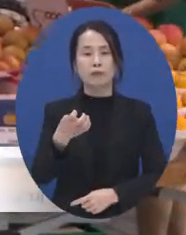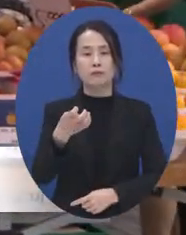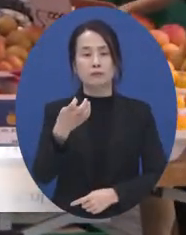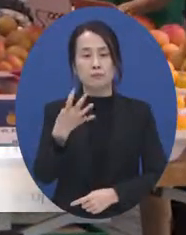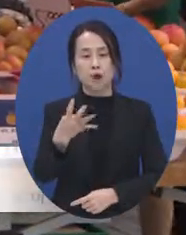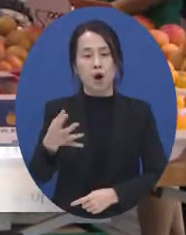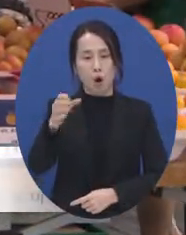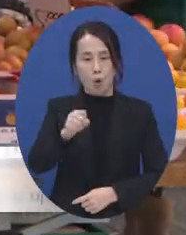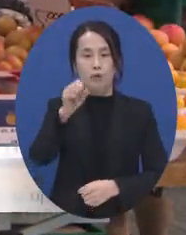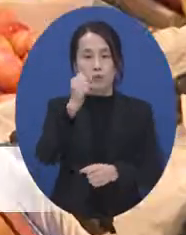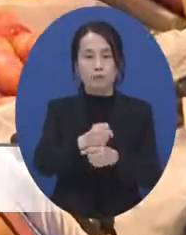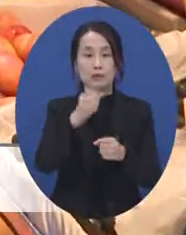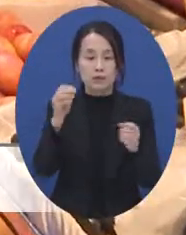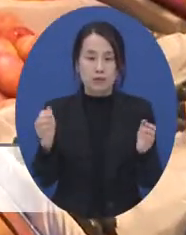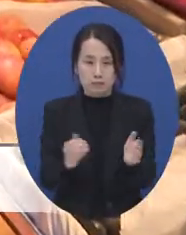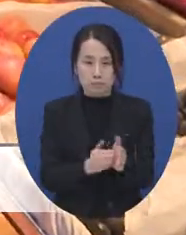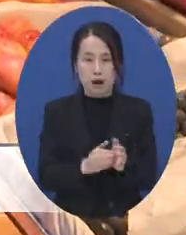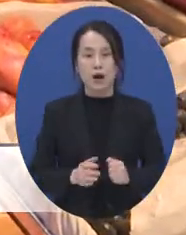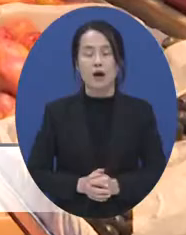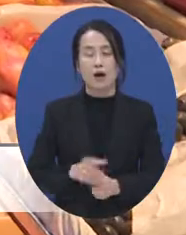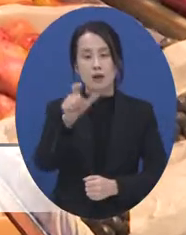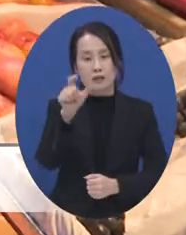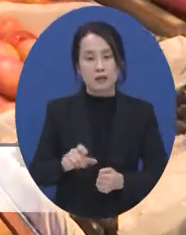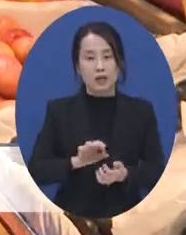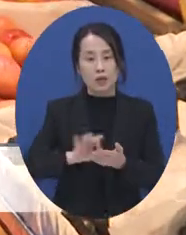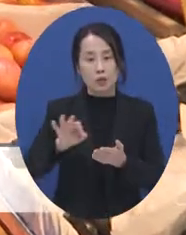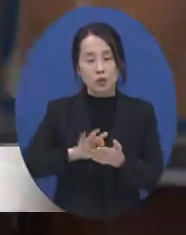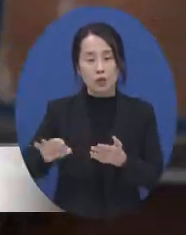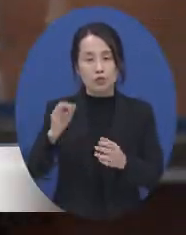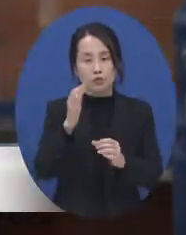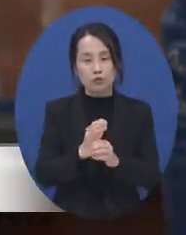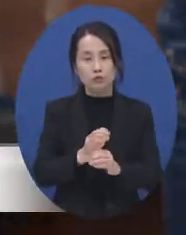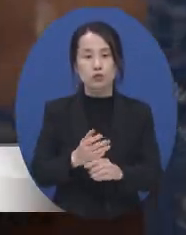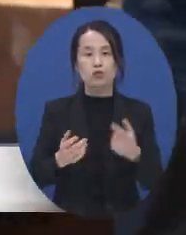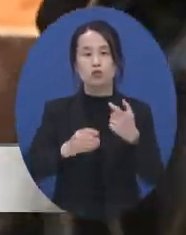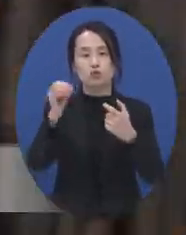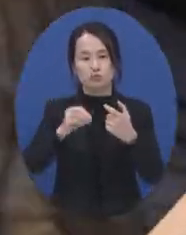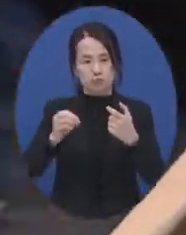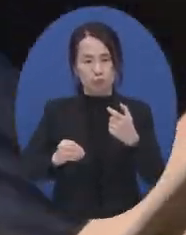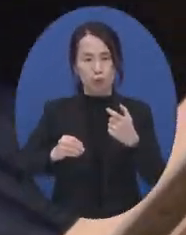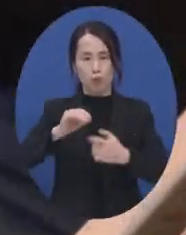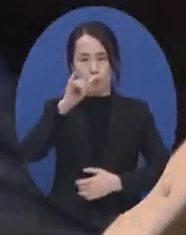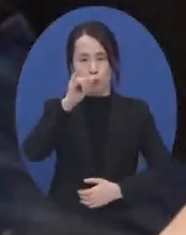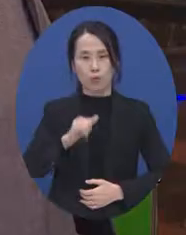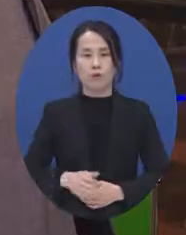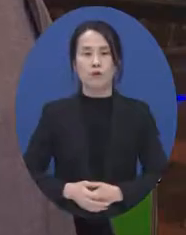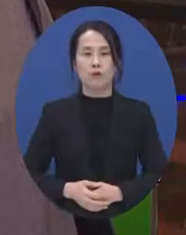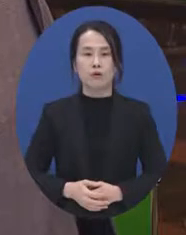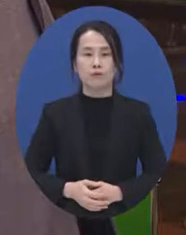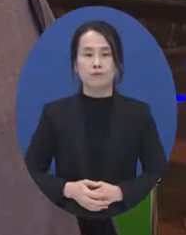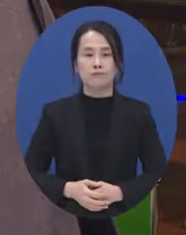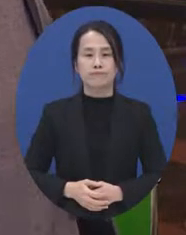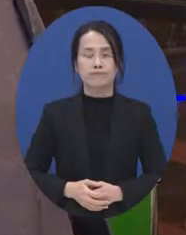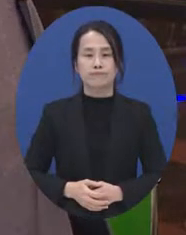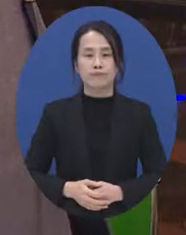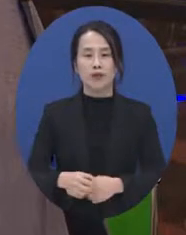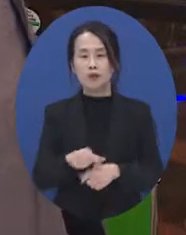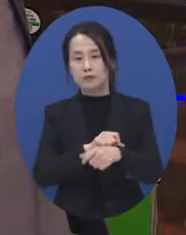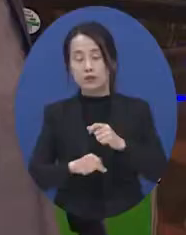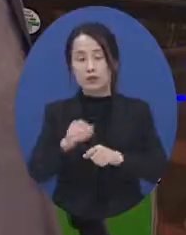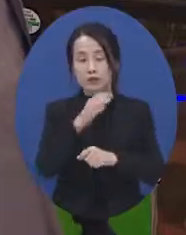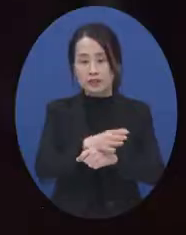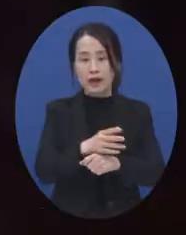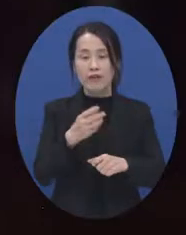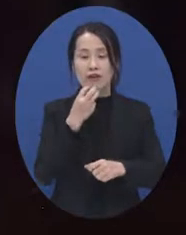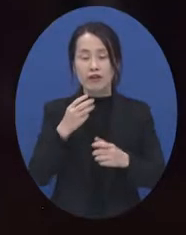원이 발행됐고 결제 수단으로 카드를 사용한 경우가 전체의 약 60%를 차지했습니다. 도민이 자발적으로 산